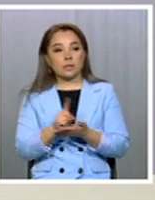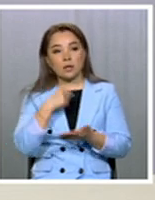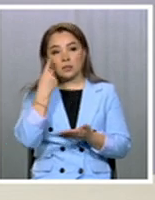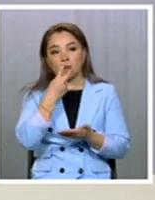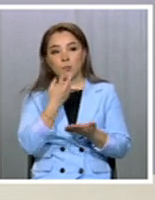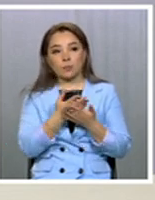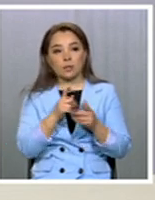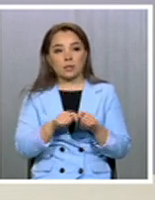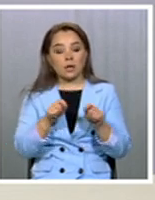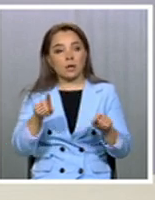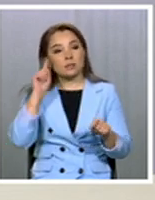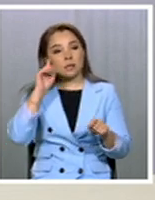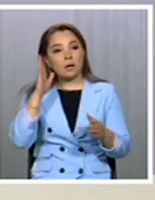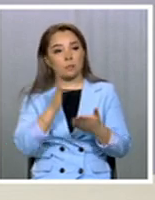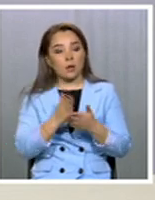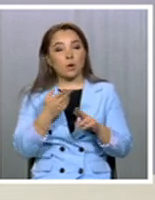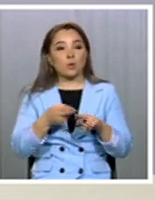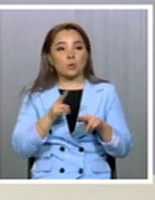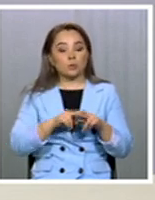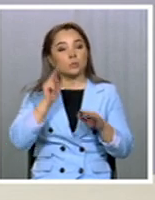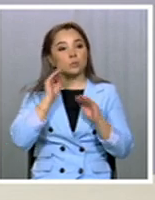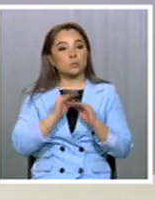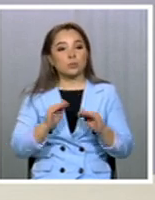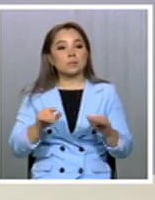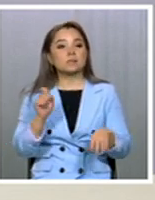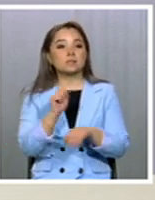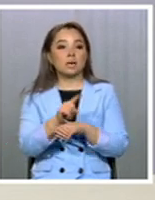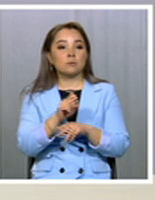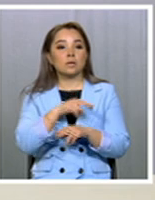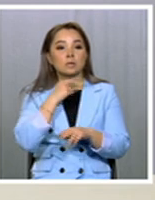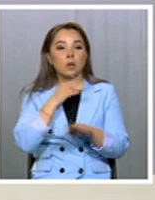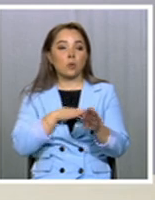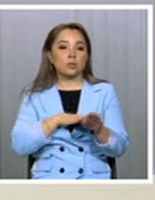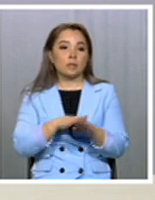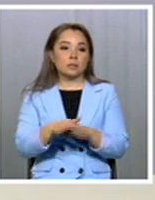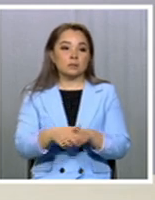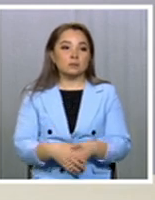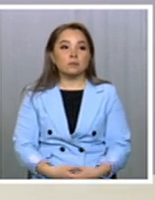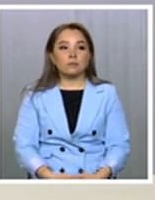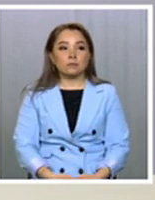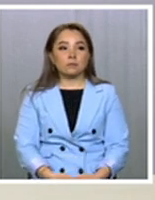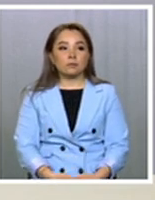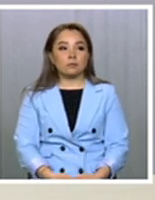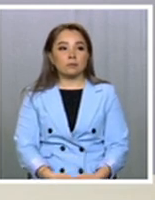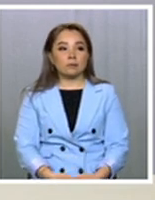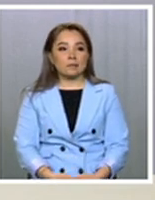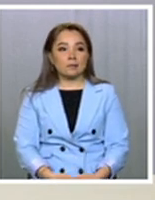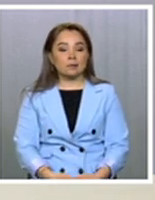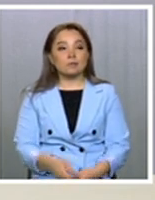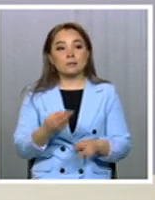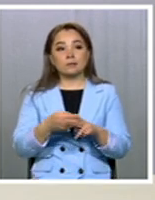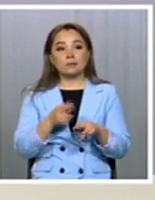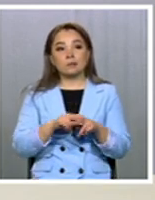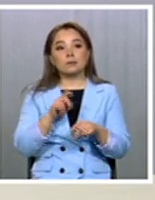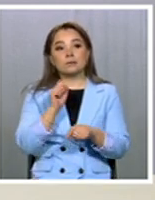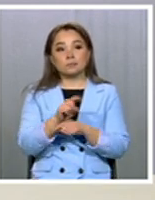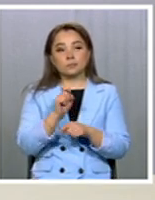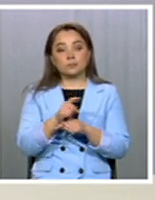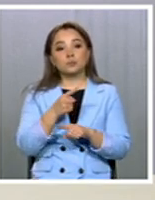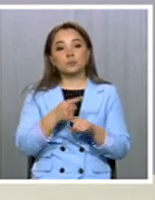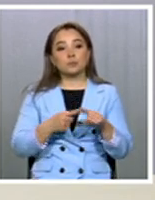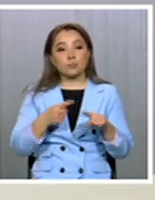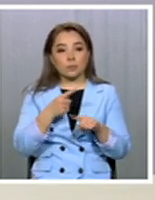парасатын танытады. Оқушылар, олай болса, тапсырмалар орындайық. Бұл тапсырмада